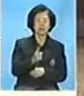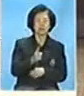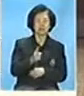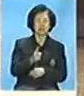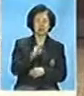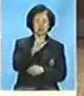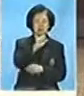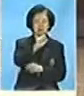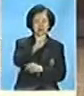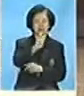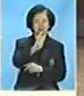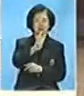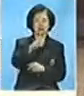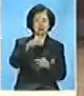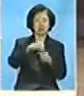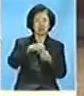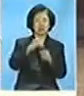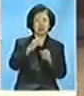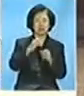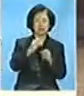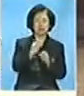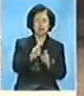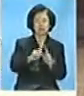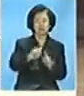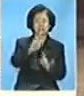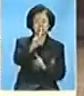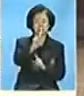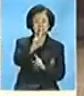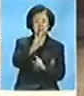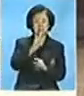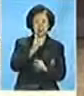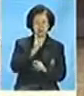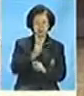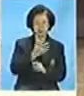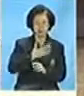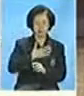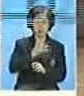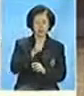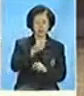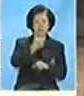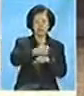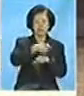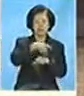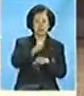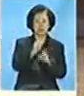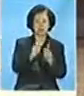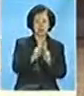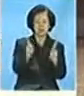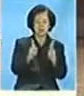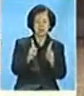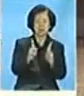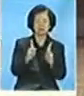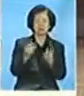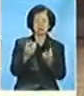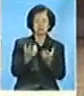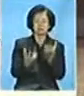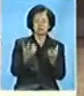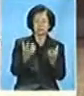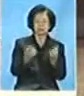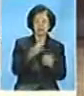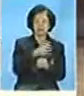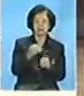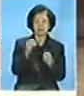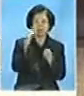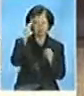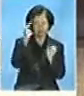วุฒิสภาในสมัยที่1ผมเป็นประธานคณะกรรมการการยุติธรรมและการตำรวจวุฒิสภ